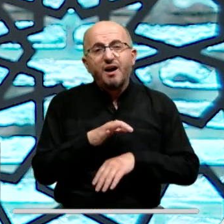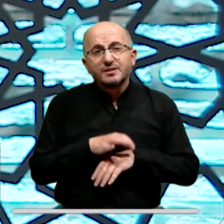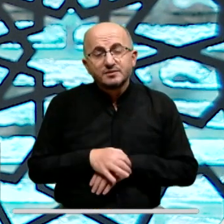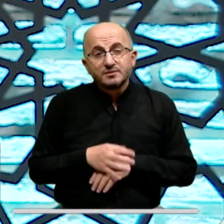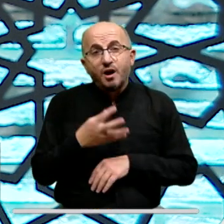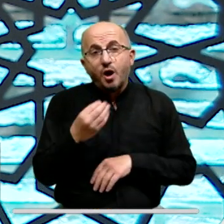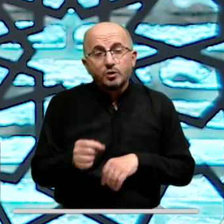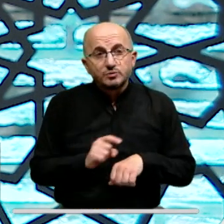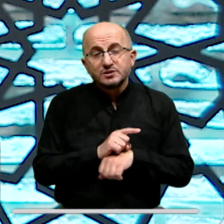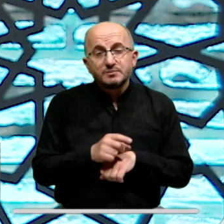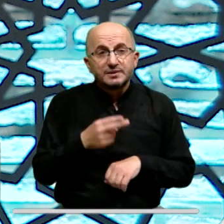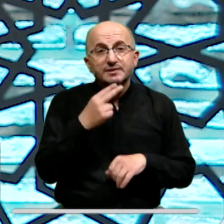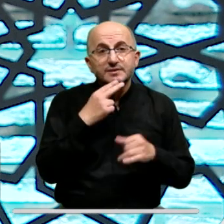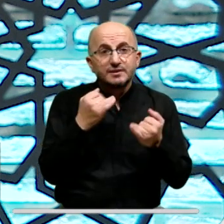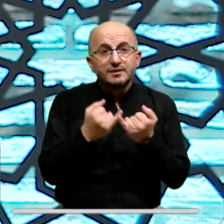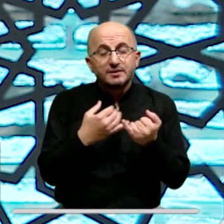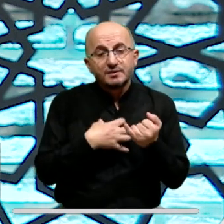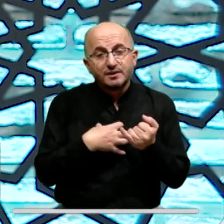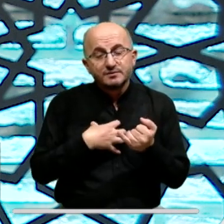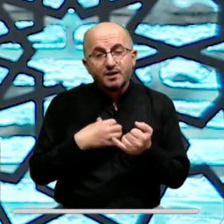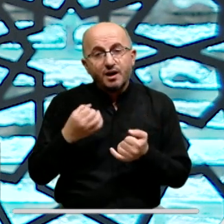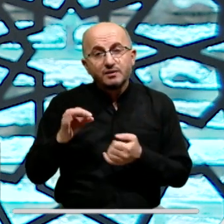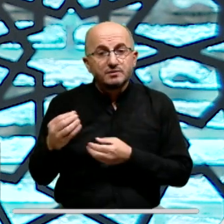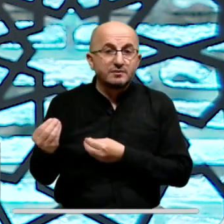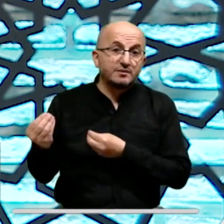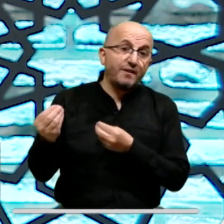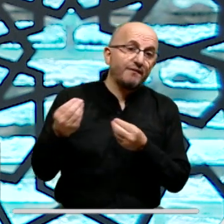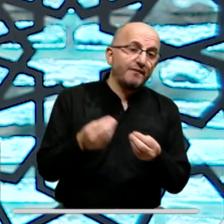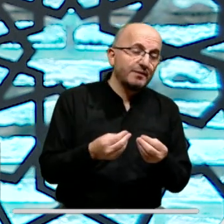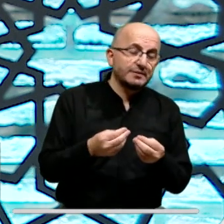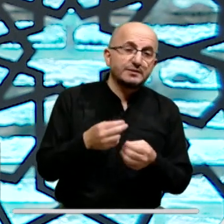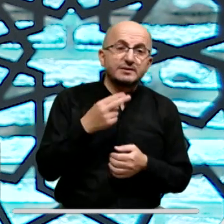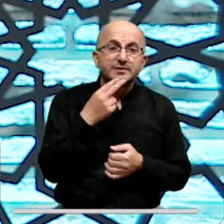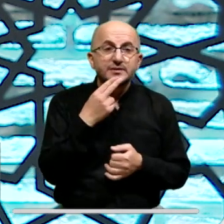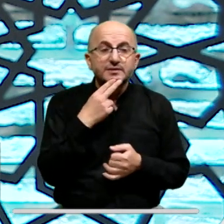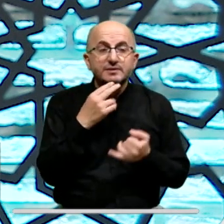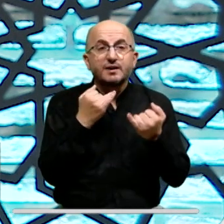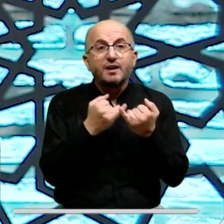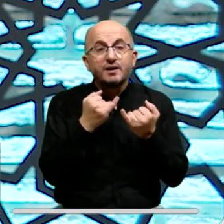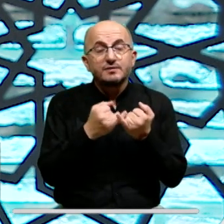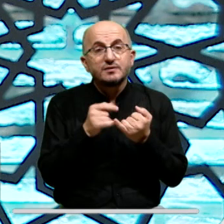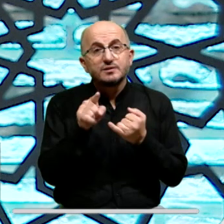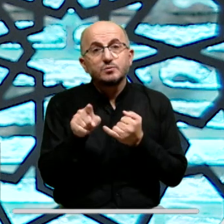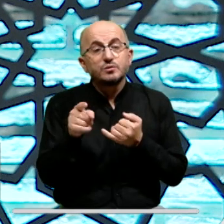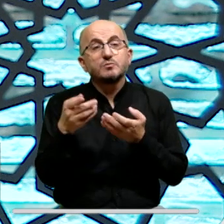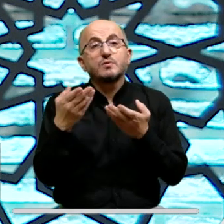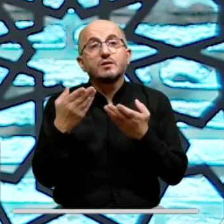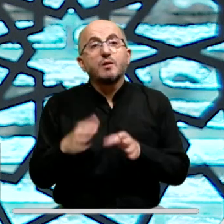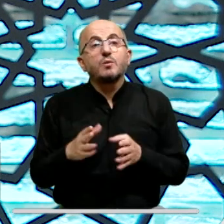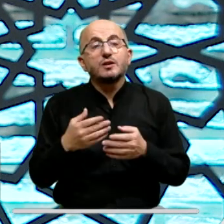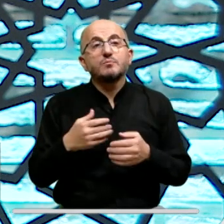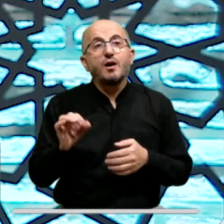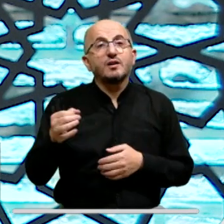olduğu aşamalarda kız kardeşine kendi altınlarından birini vermiş. Kız kardeşini 30 senedir bu durumu inkar ediyor diyor, altınımı da